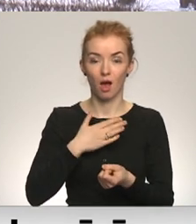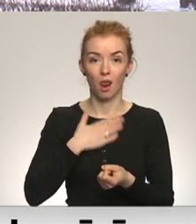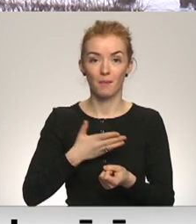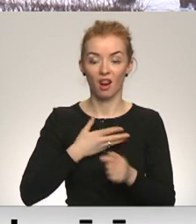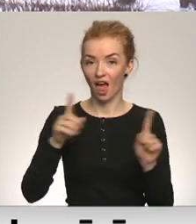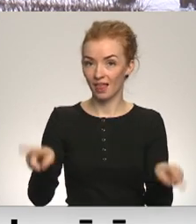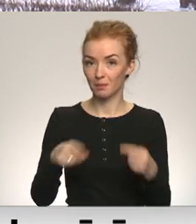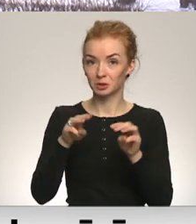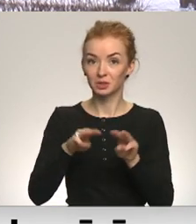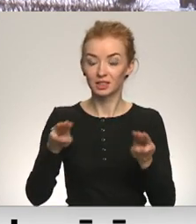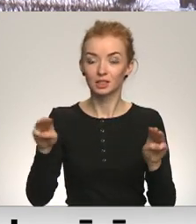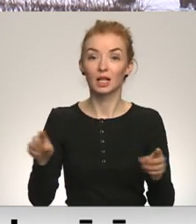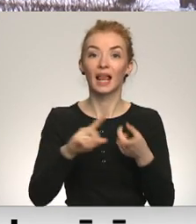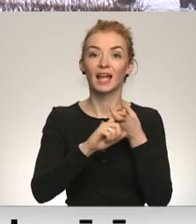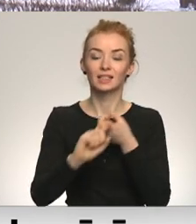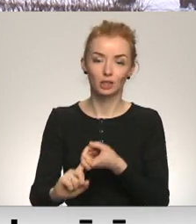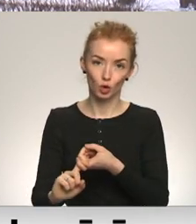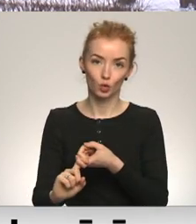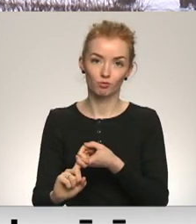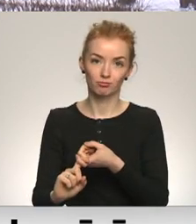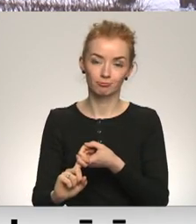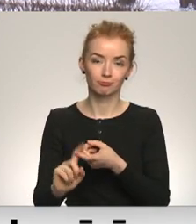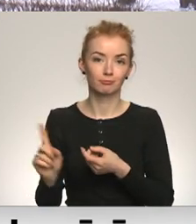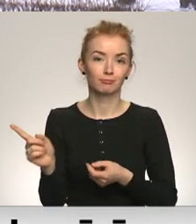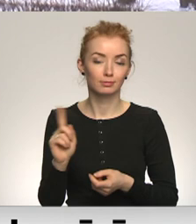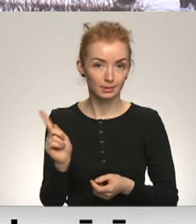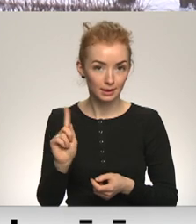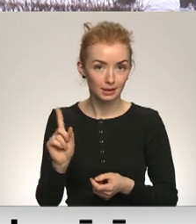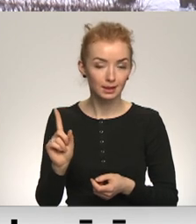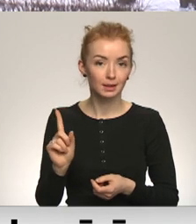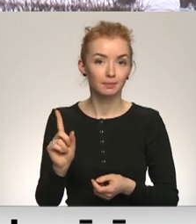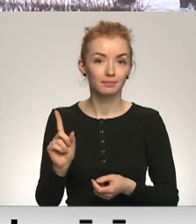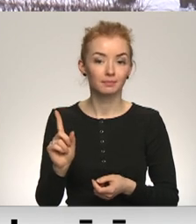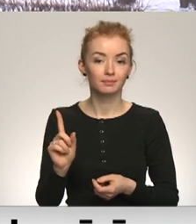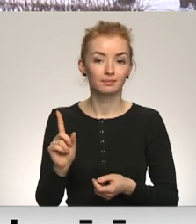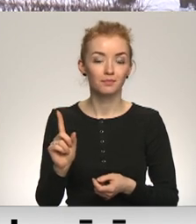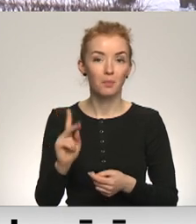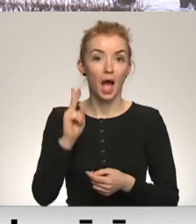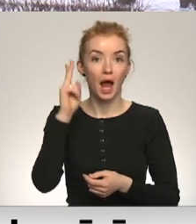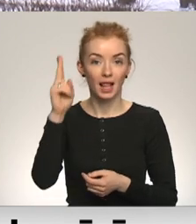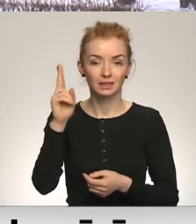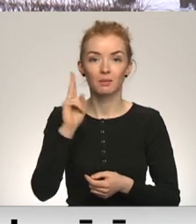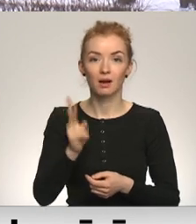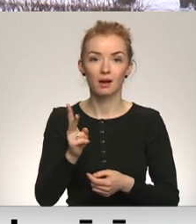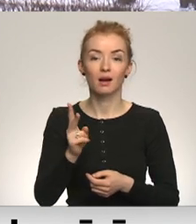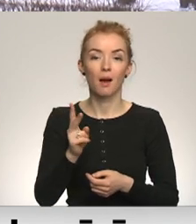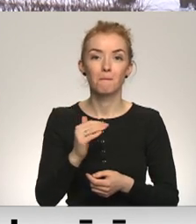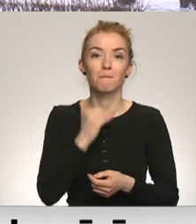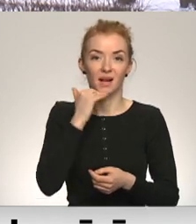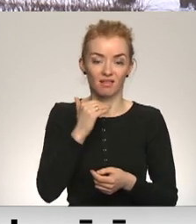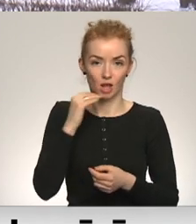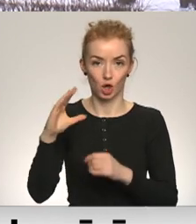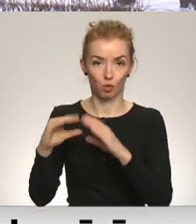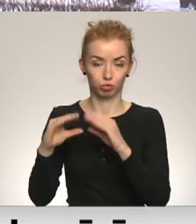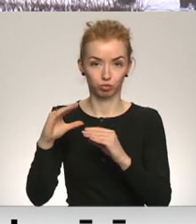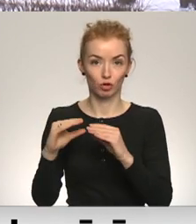ministrijas. Un līdz ar to tātad ir pārliecība, kad finansējumi tam pietiks, pie tam tagad